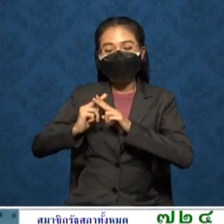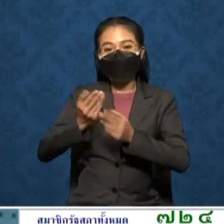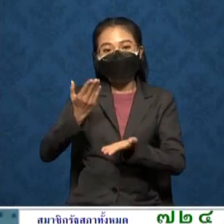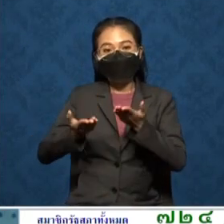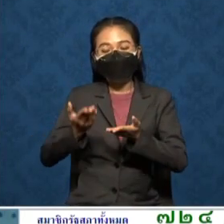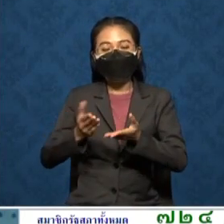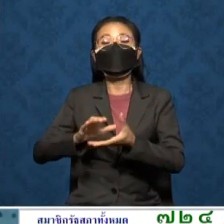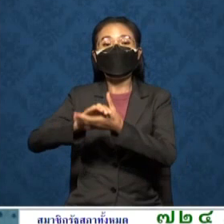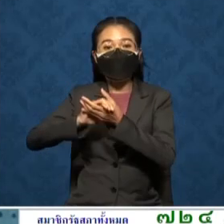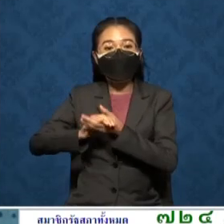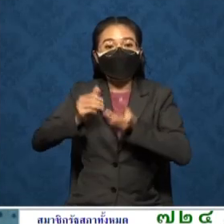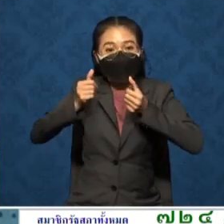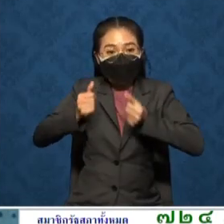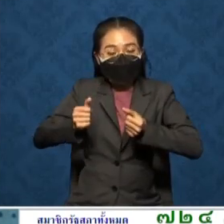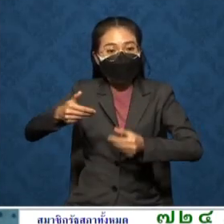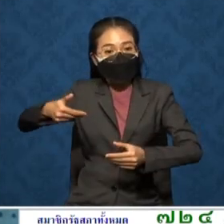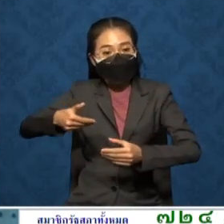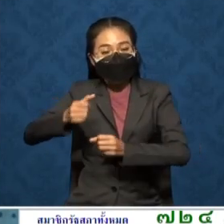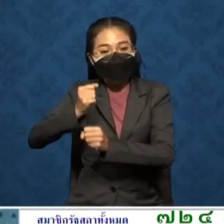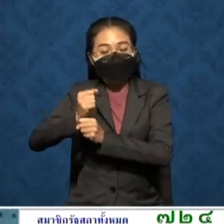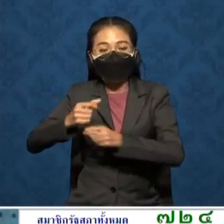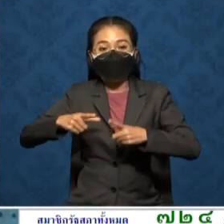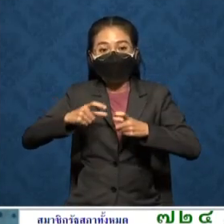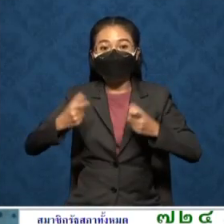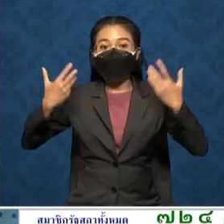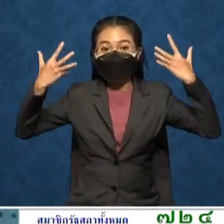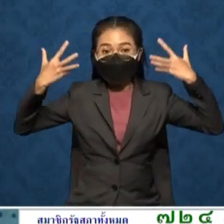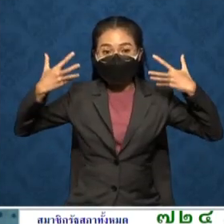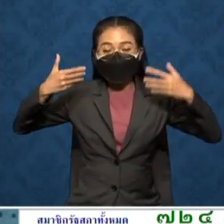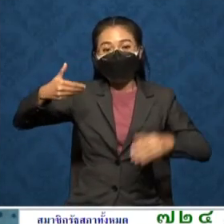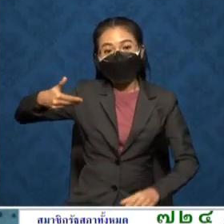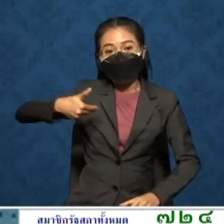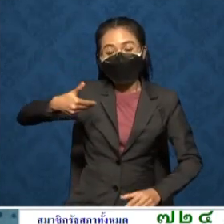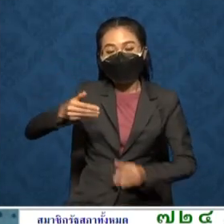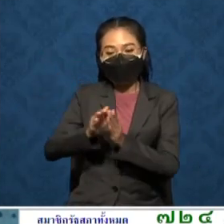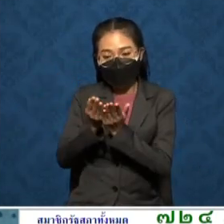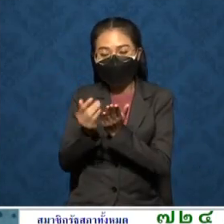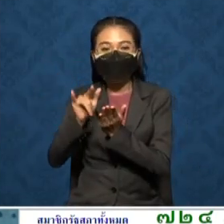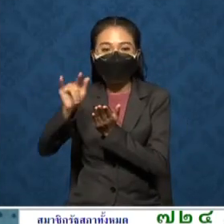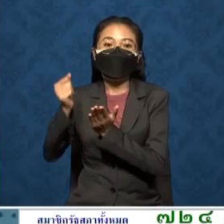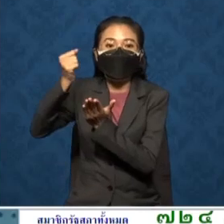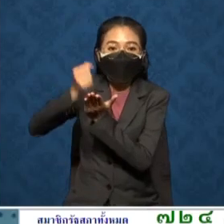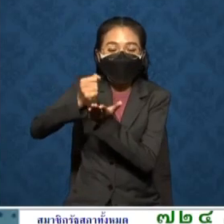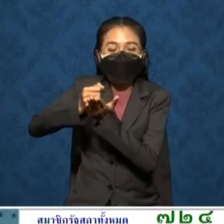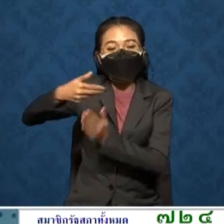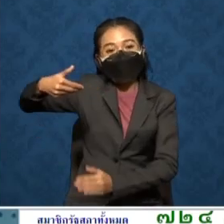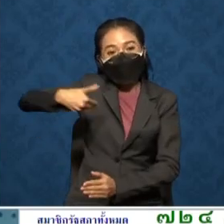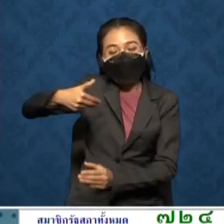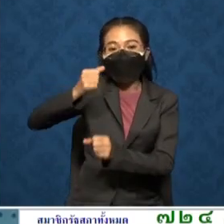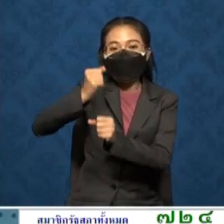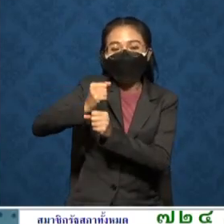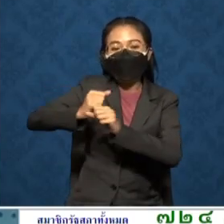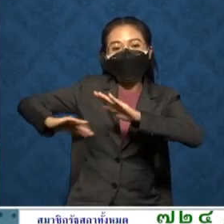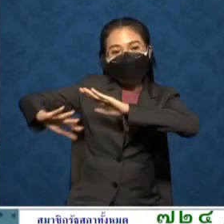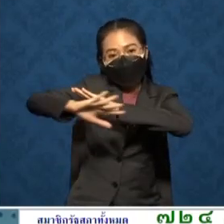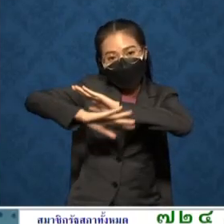มรสการขอมีบัตรประจำตัวประชาชนการขอมีหนังสือเดินทางการขอทำเอกสารพินัย